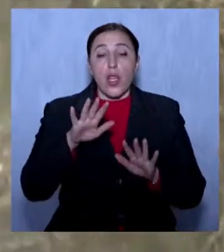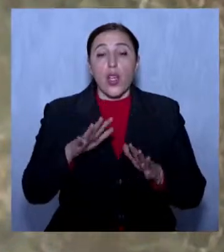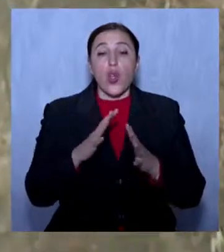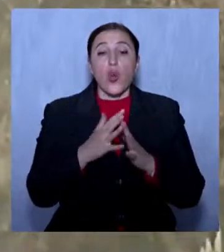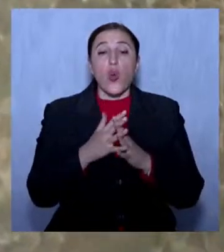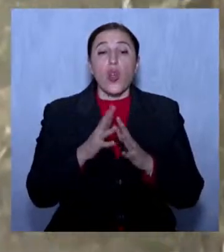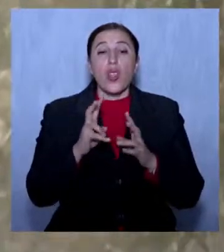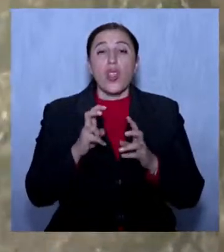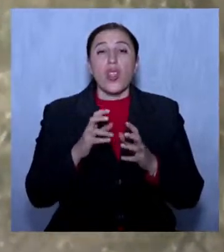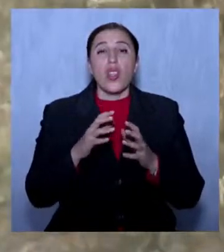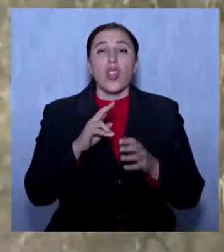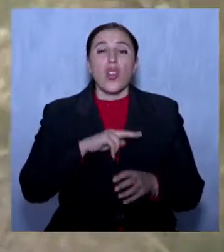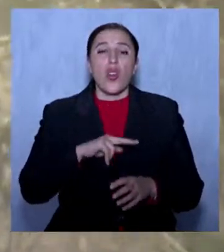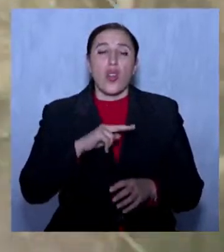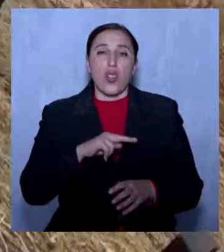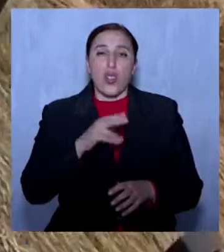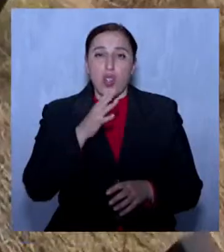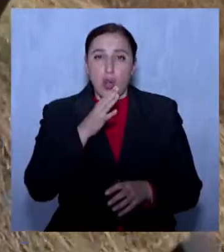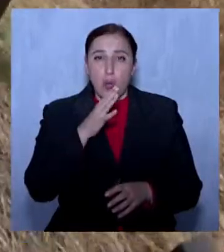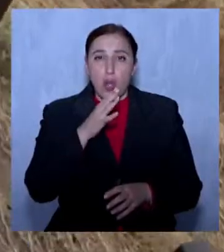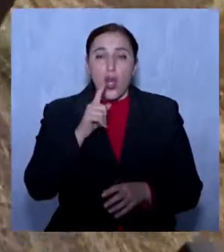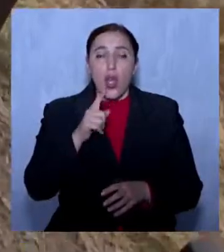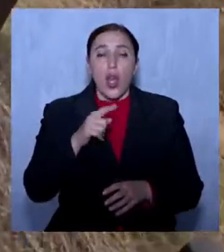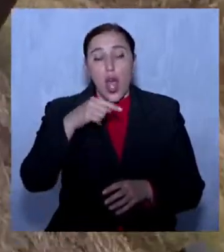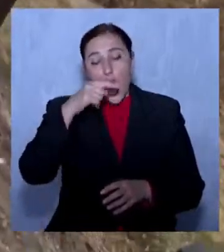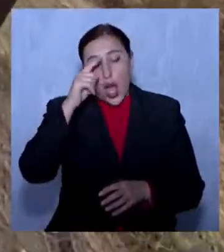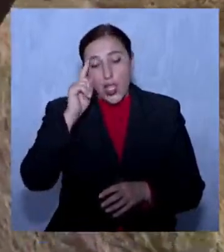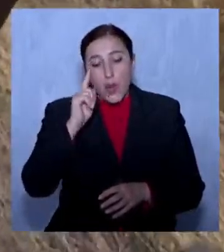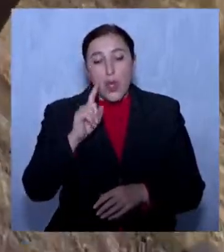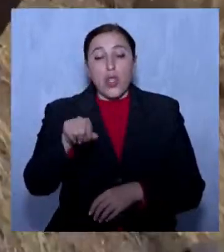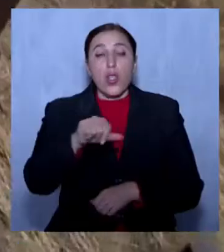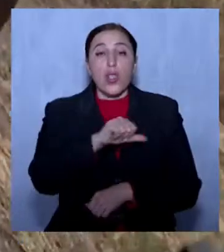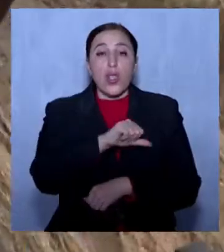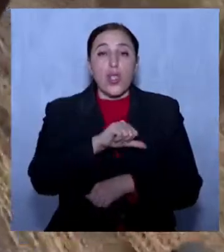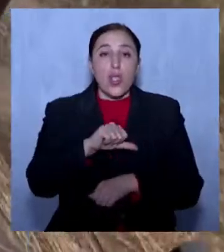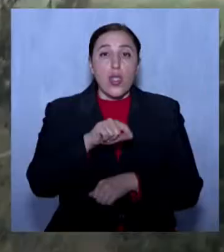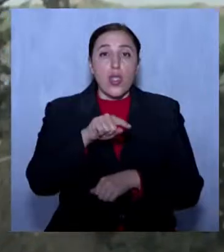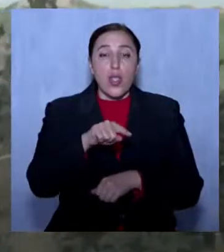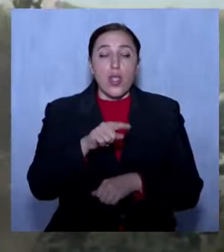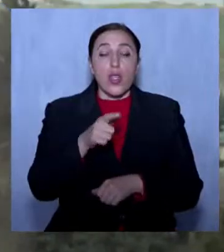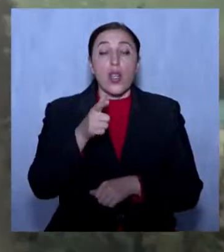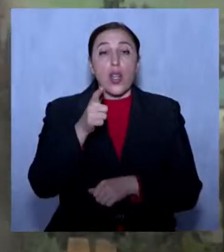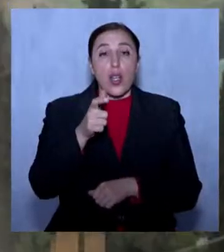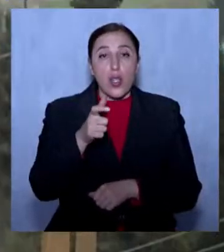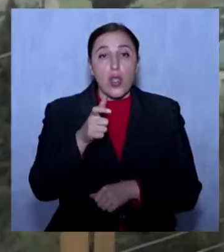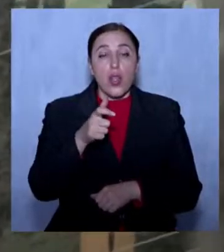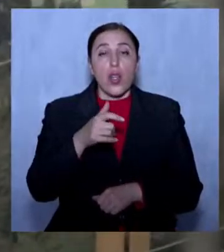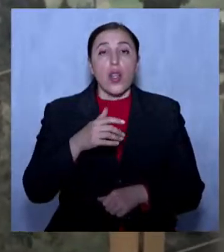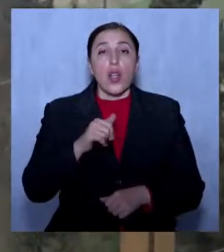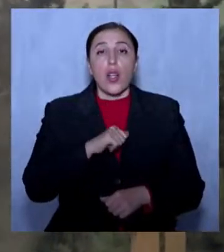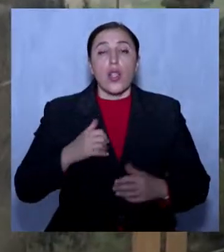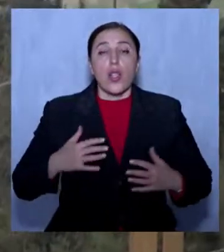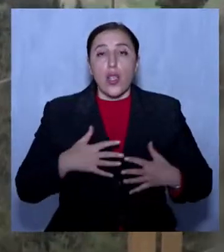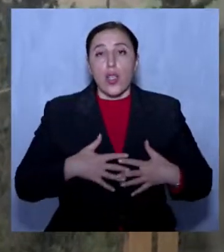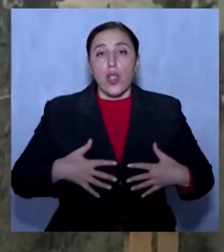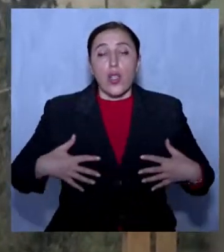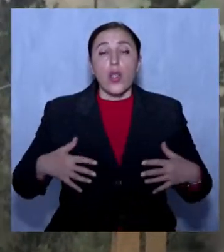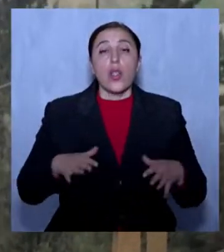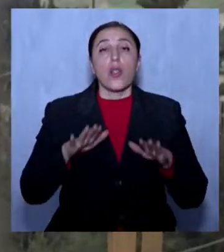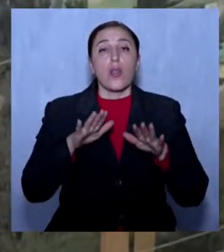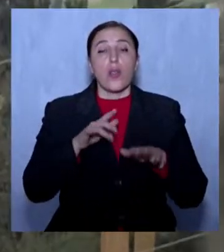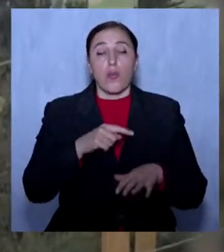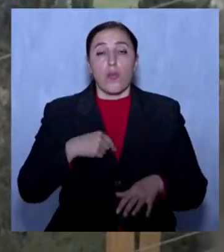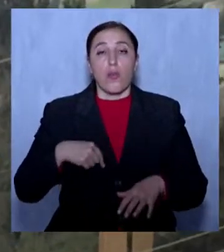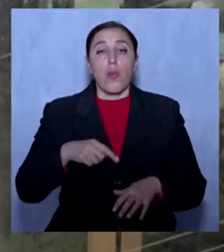գյուղատնտեսական աշխատանք կատարելիս մոտակայքում տեղակայված ադրբեջանական դիրքից արձակված գրակոցից կրծքավանդակի հատվածում վիրավորվել եւ